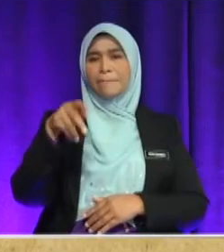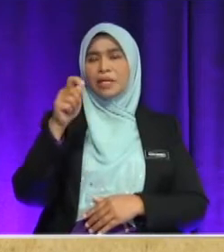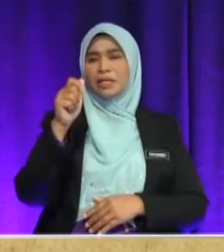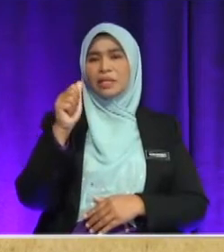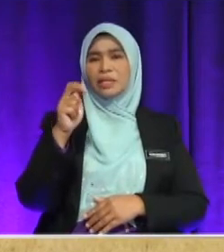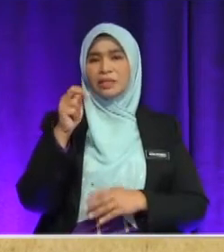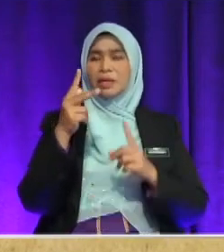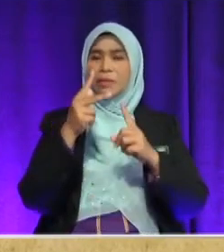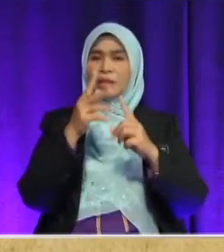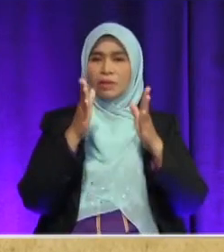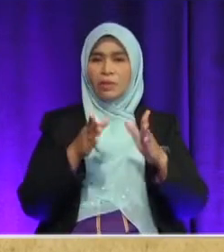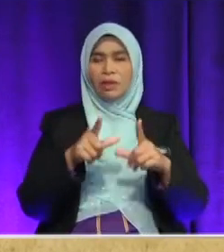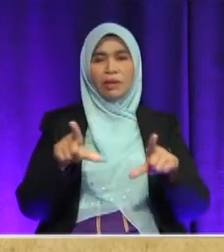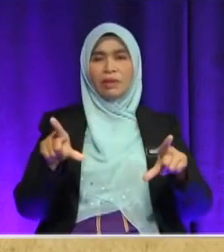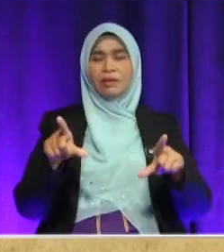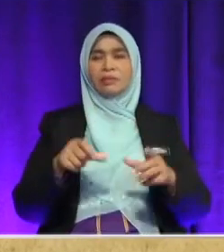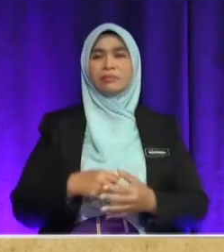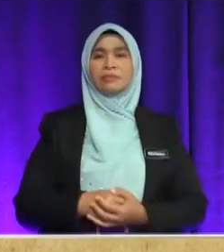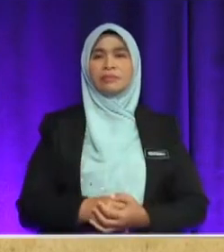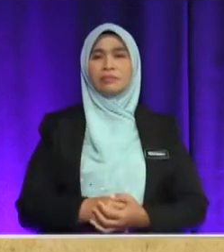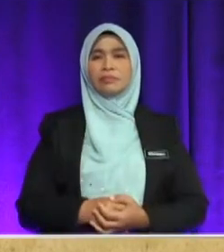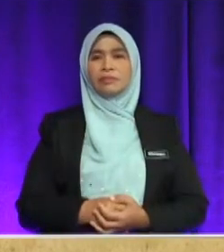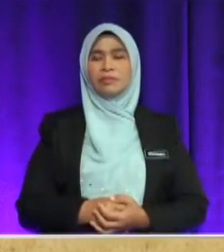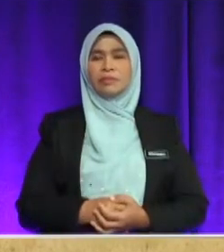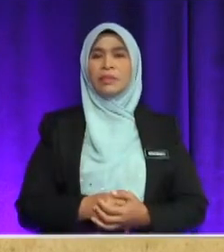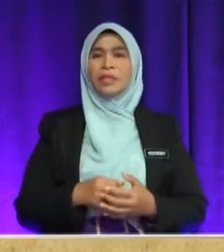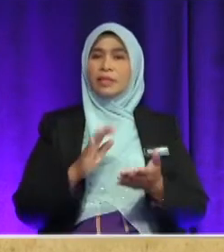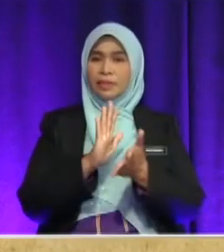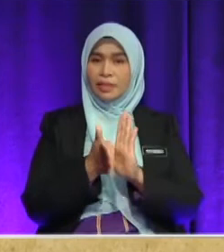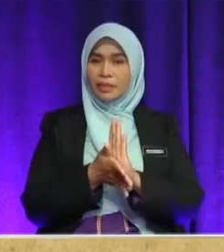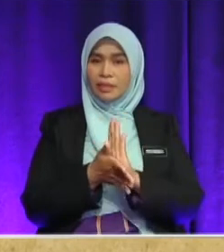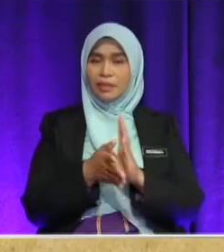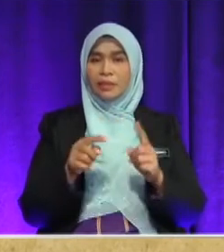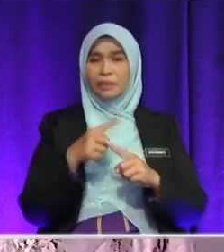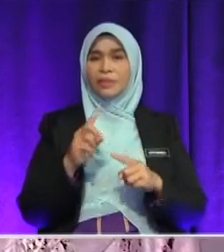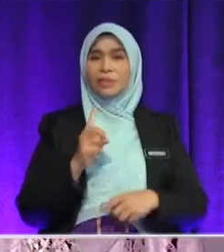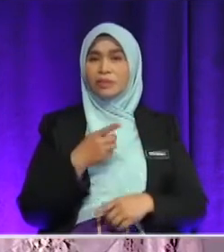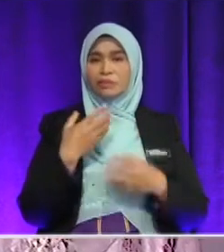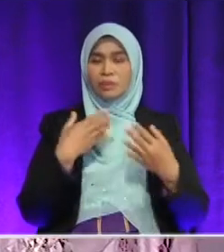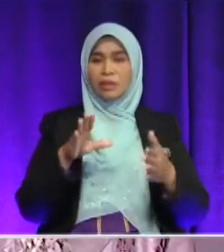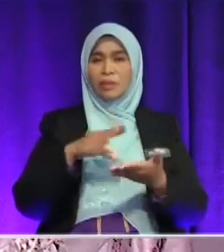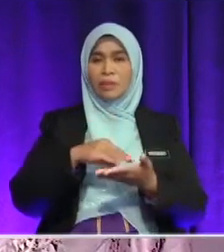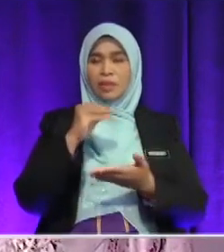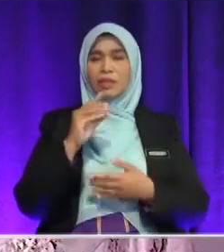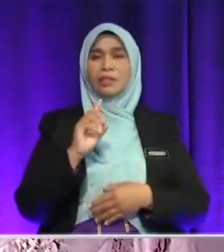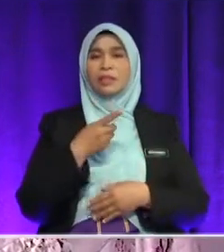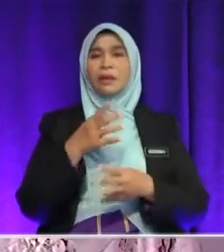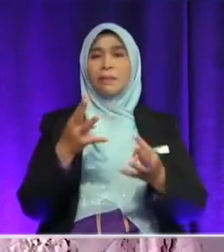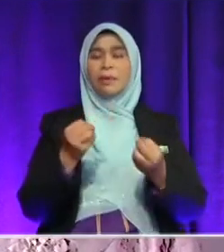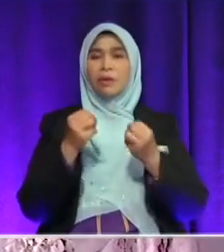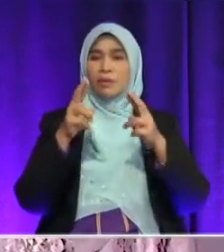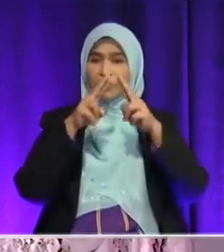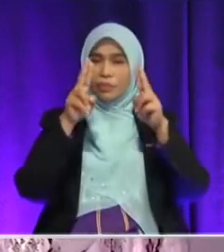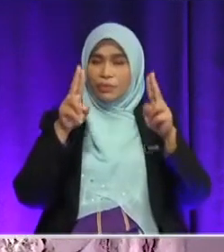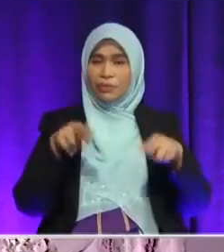fagosit aki seterusnya memiliki tedah belajar tentang salude Ayu bisa tentunya kita akan menguji anak murid saja